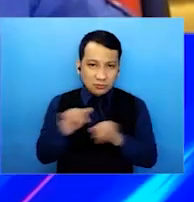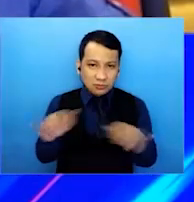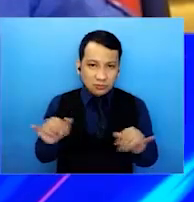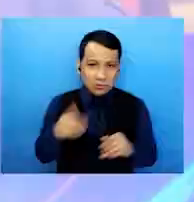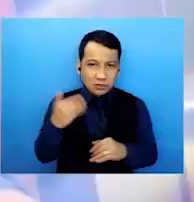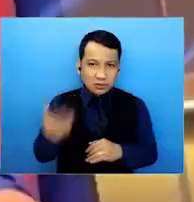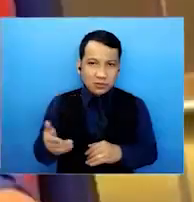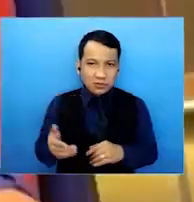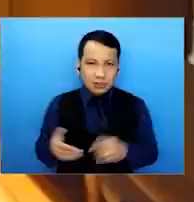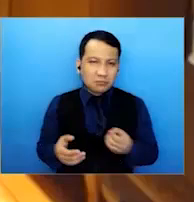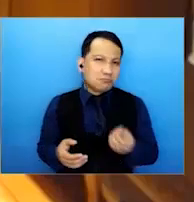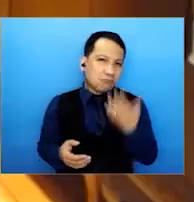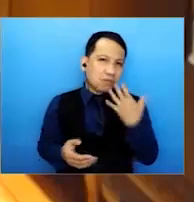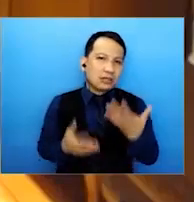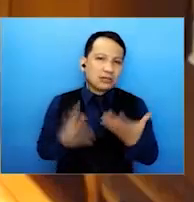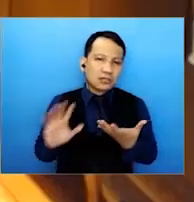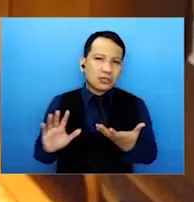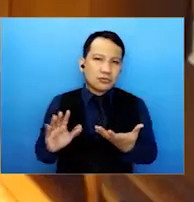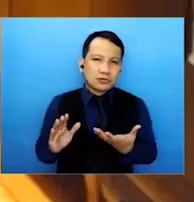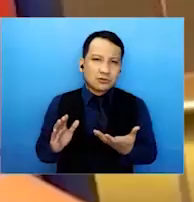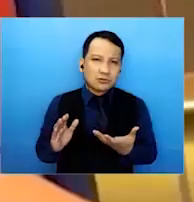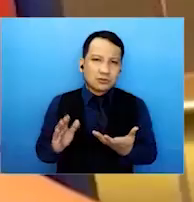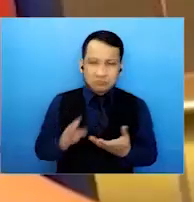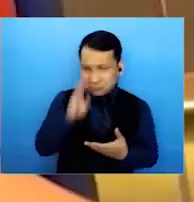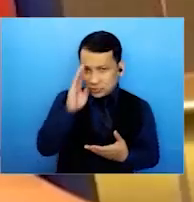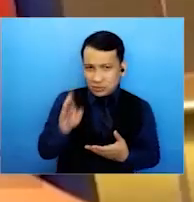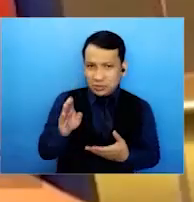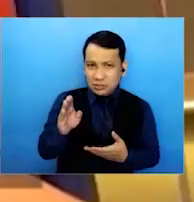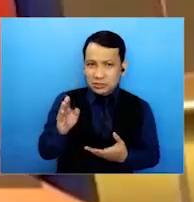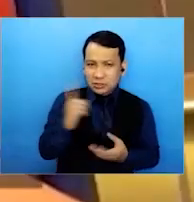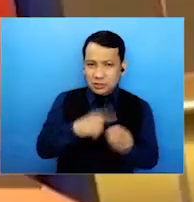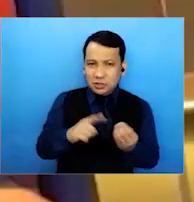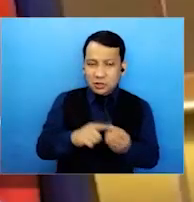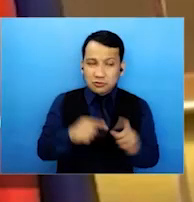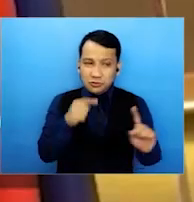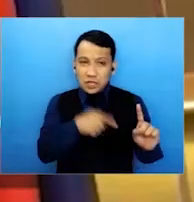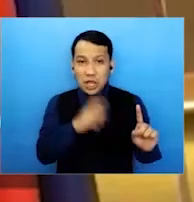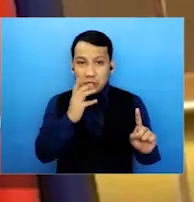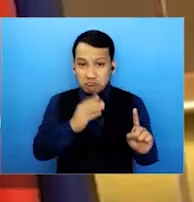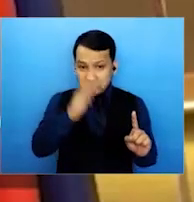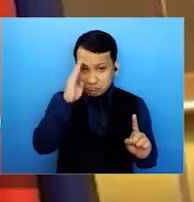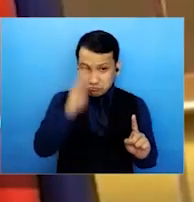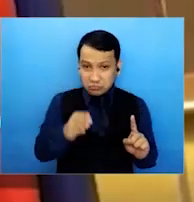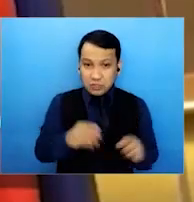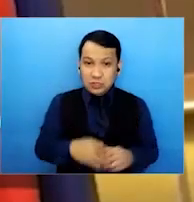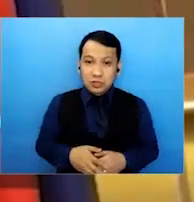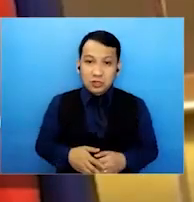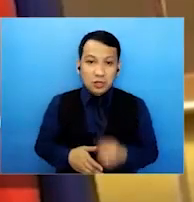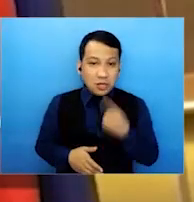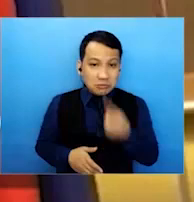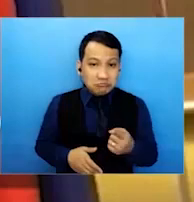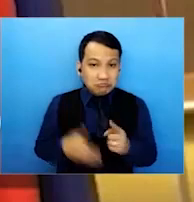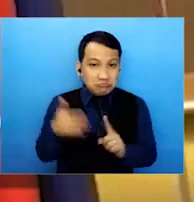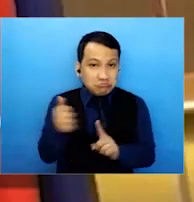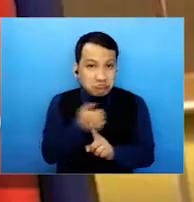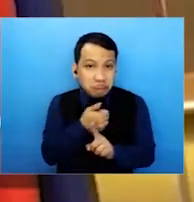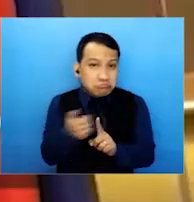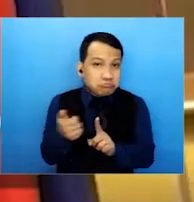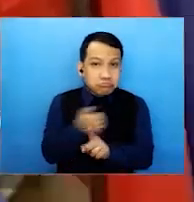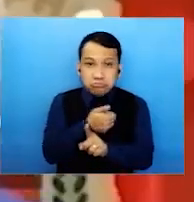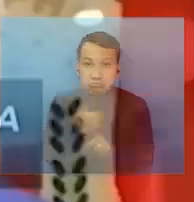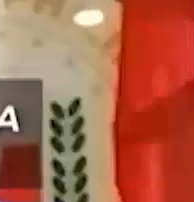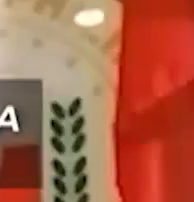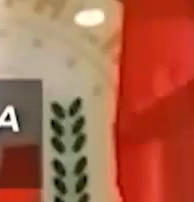pangit yan. Ano binapahiwatig nyo, Senator? Yung tao na gustong magsamantala yung